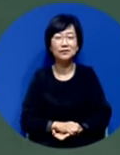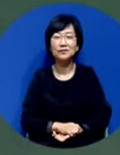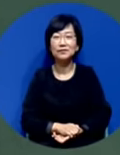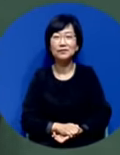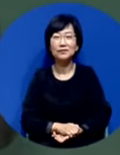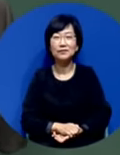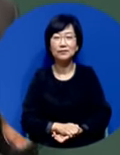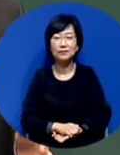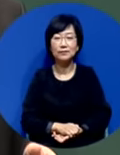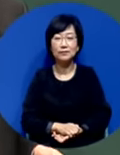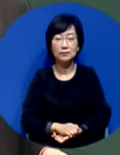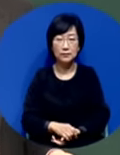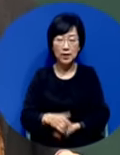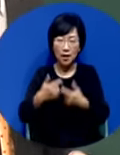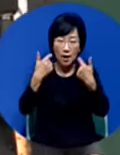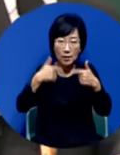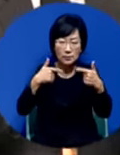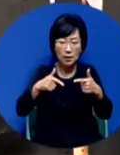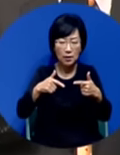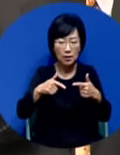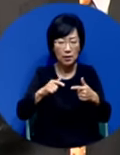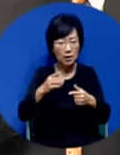뭐든지 알고 해야 되는 거예요.